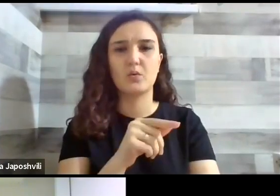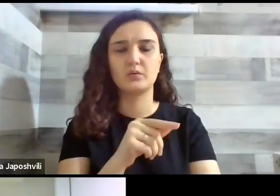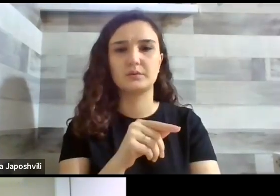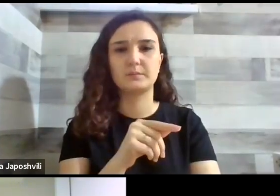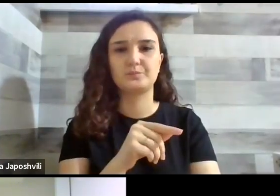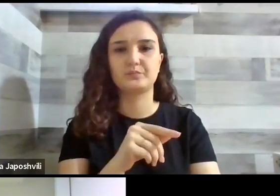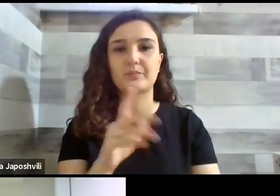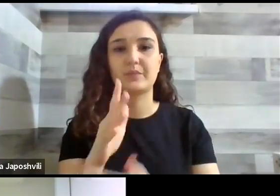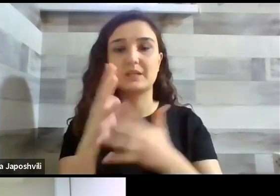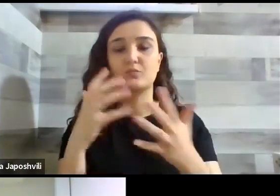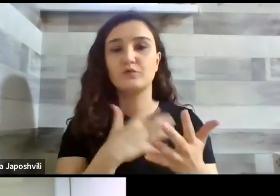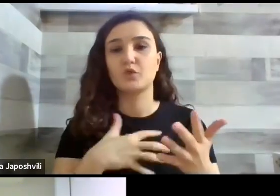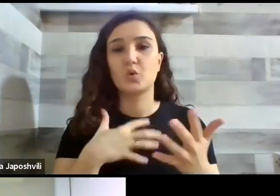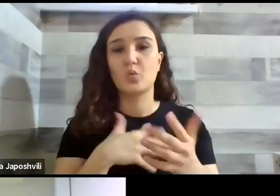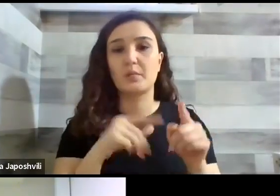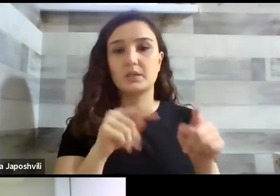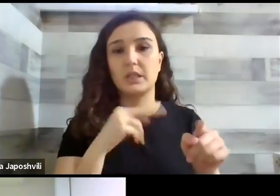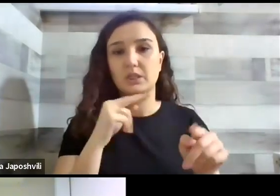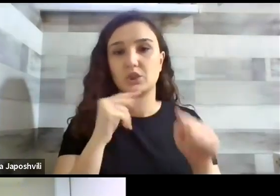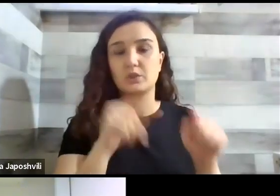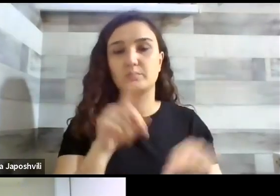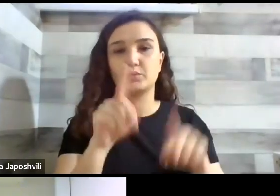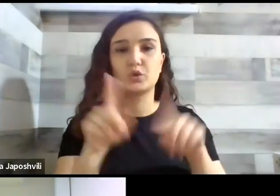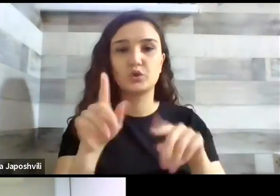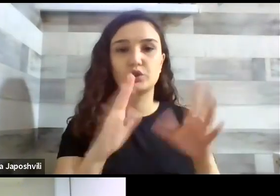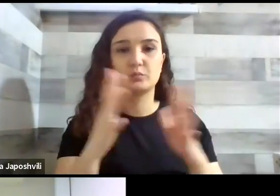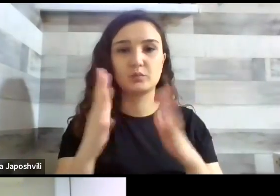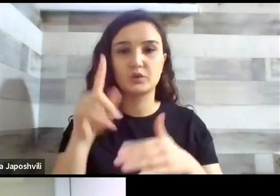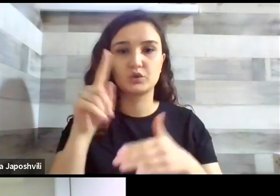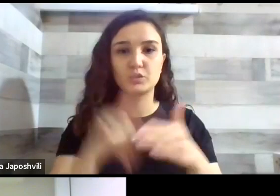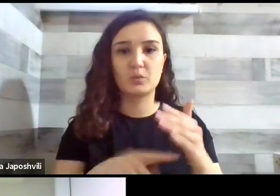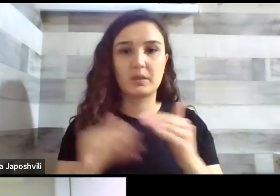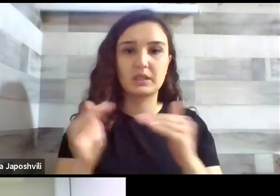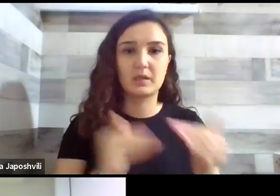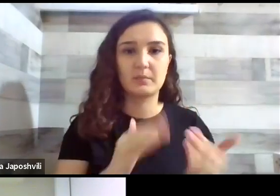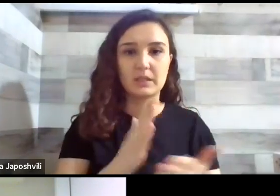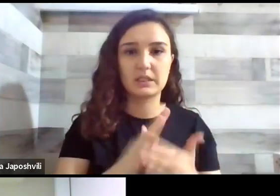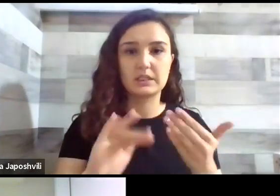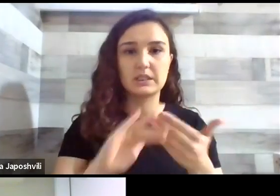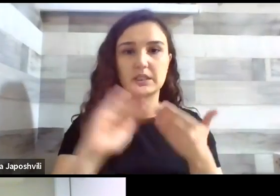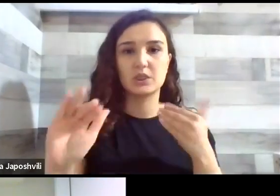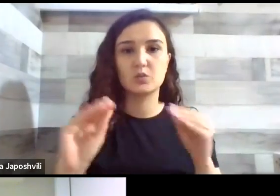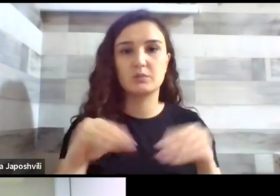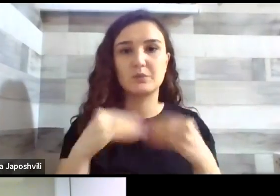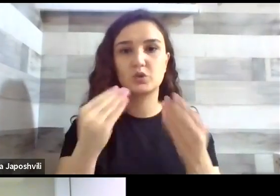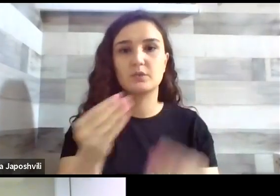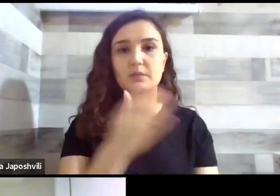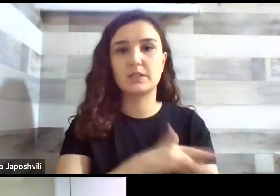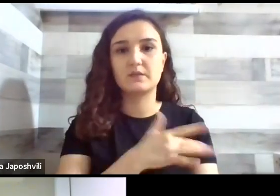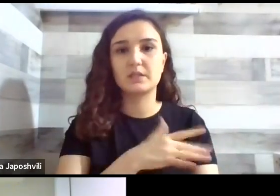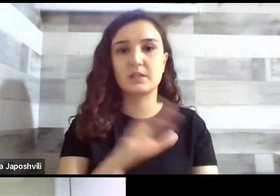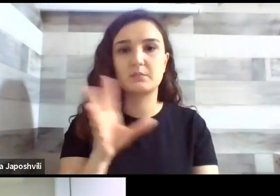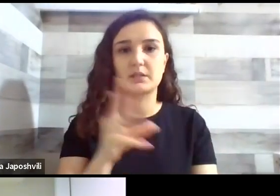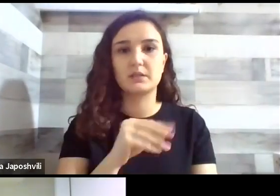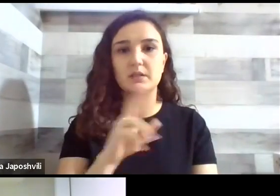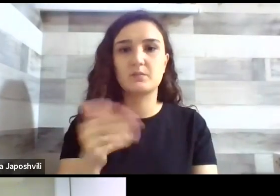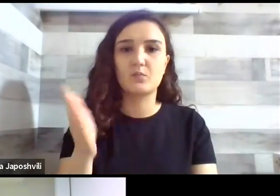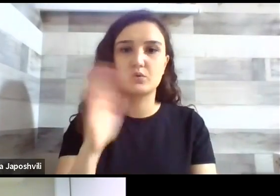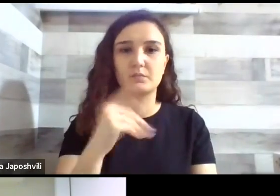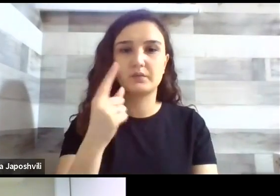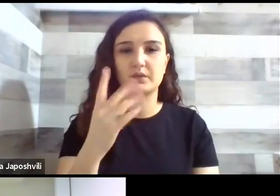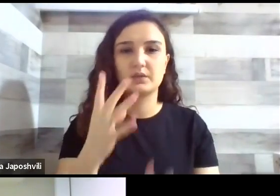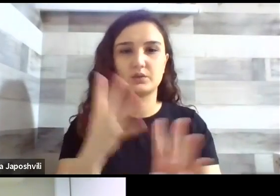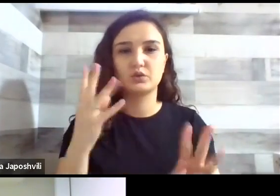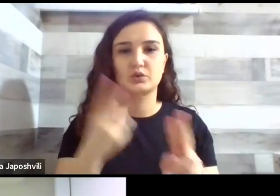დიდ მნიშვნელობას ანიჭებს, ზოგ შემთხვევაში ნდობა დაბალია დისტანციურად მიწოდებული სერვისების მიმართ. მოდი პირველ რიგში აი